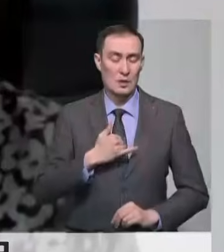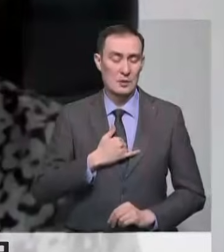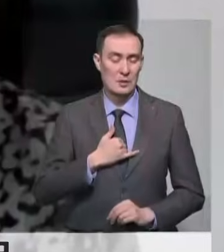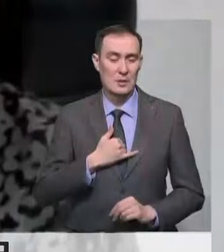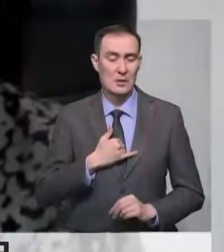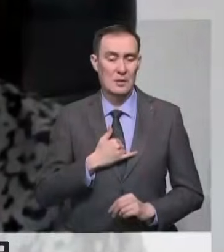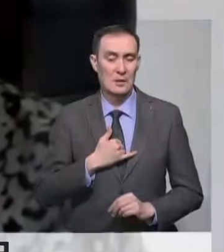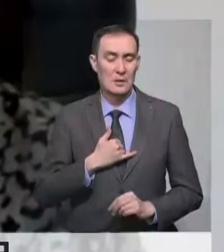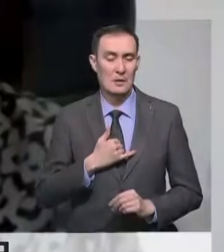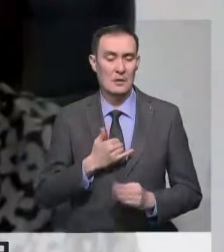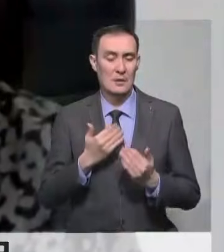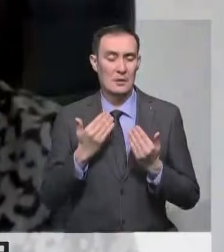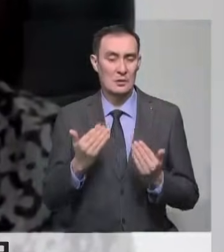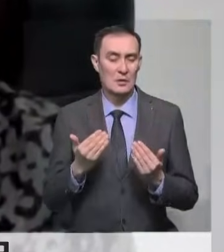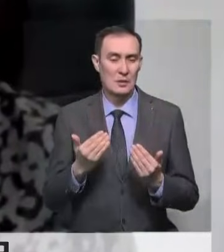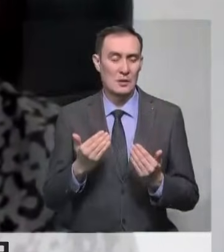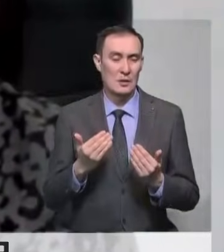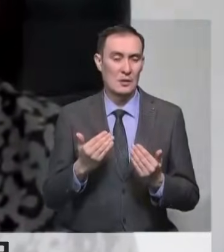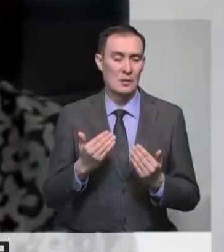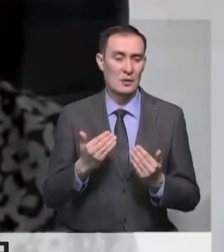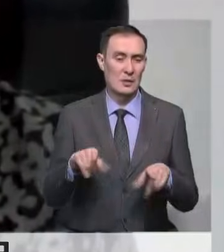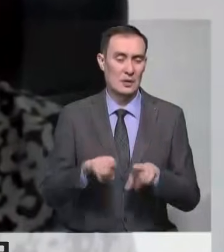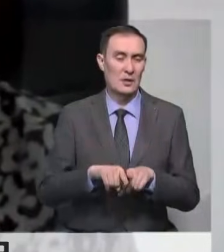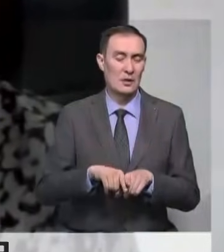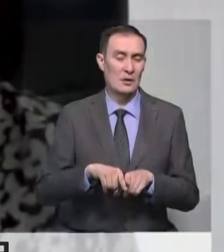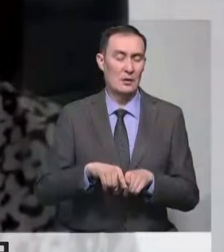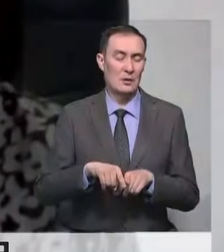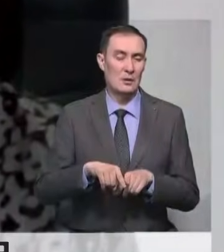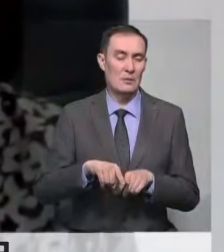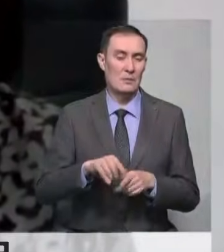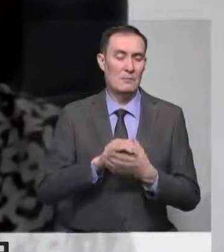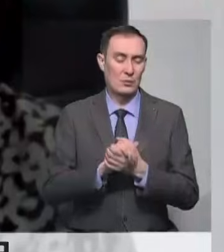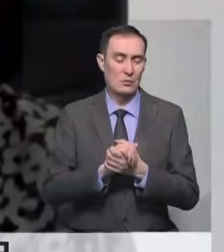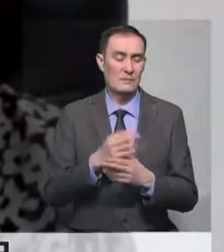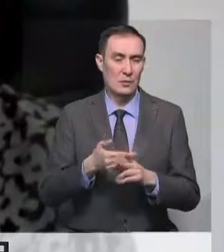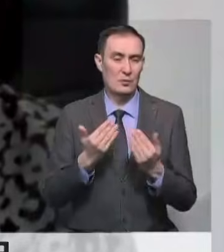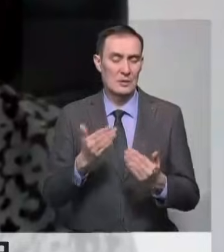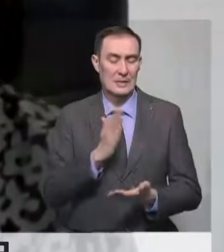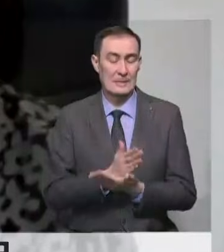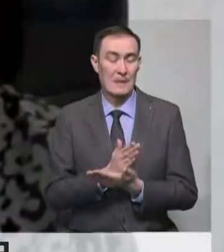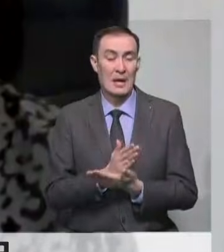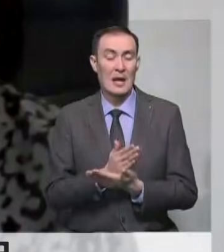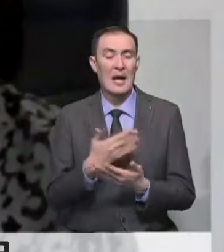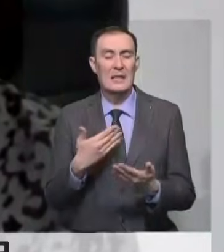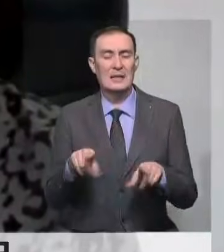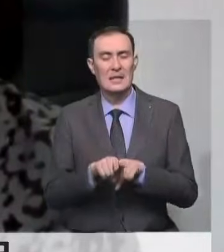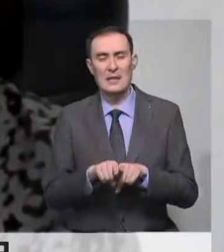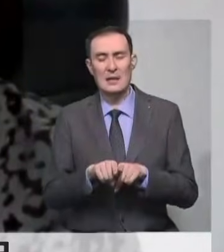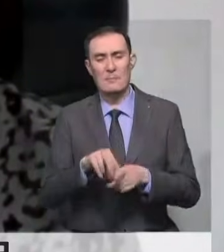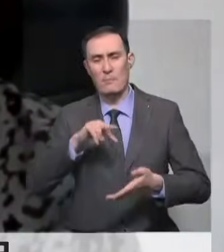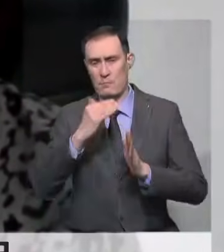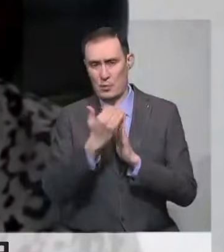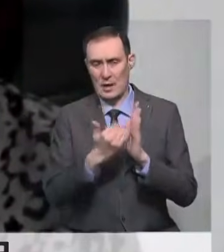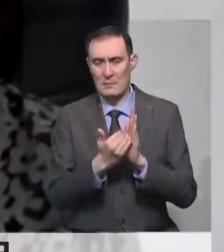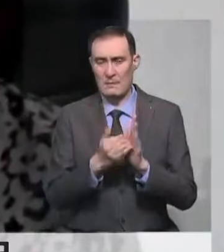думаю, до цифры этого достигнет 34 стратегических партнерств, с которыми мы тесно будем работать. Скажите, а такие партнерства, они